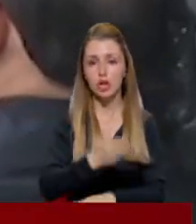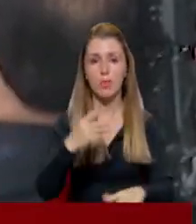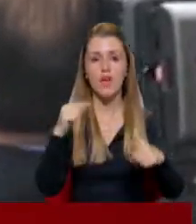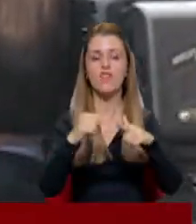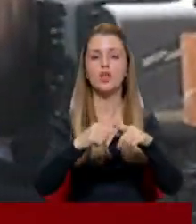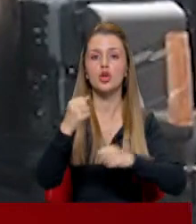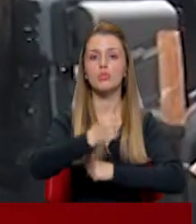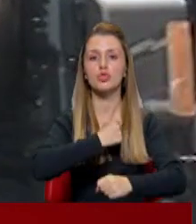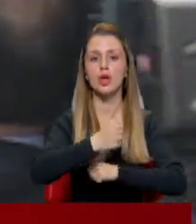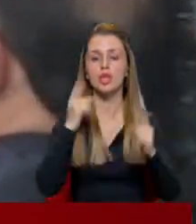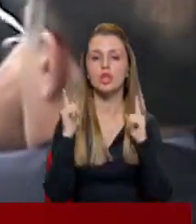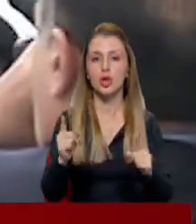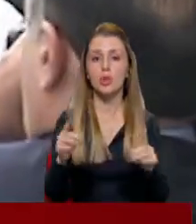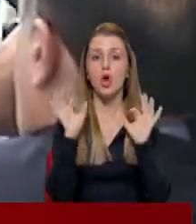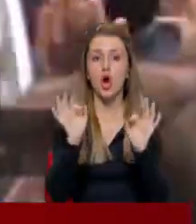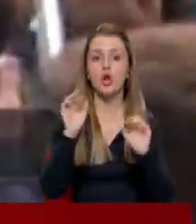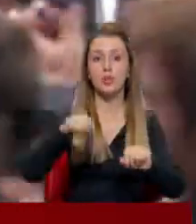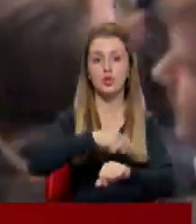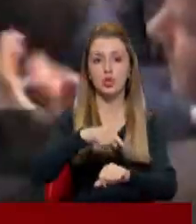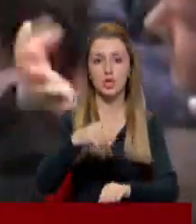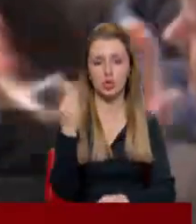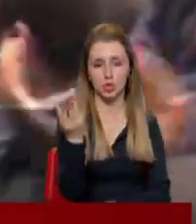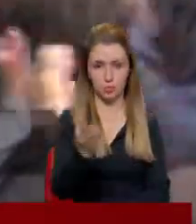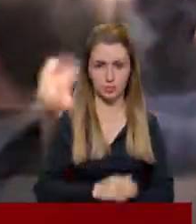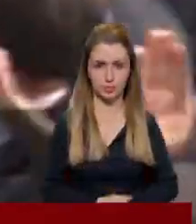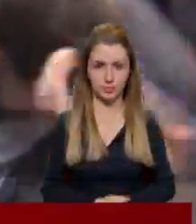fetö ile mücadele döneminin en kritik süreçleriydim